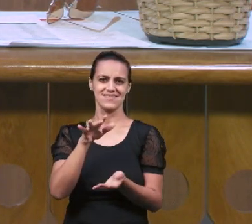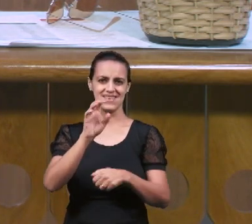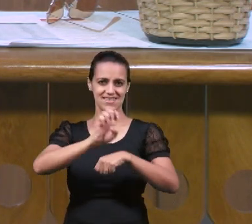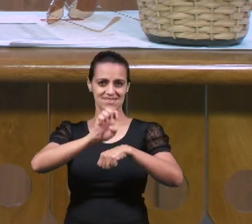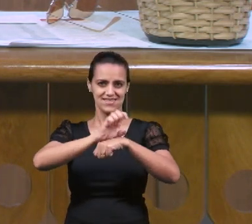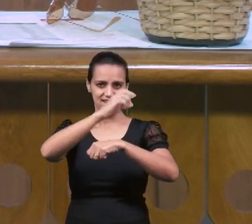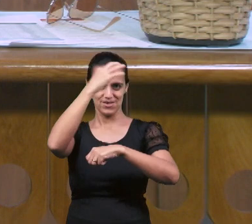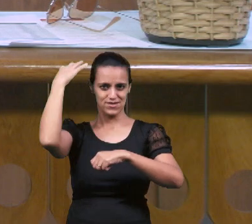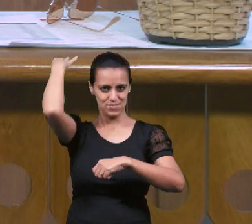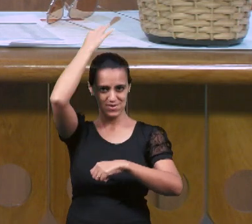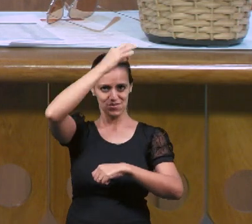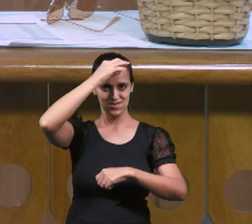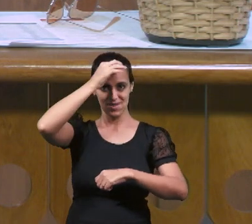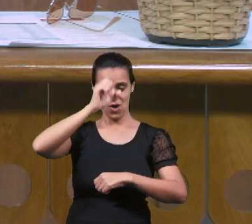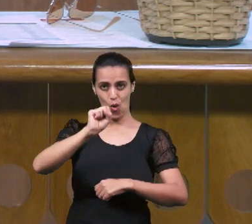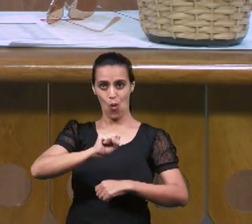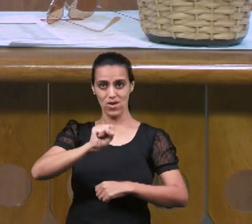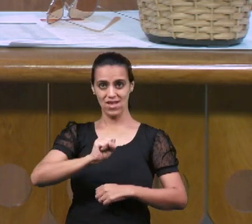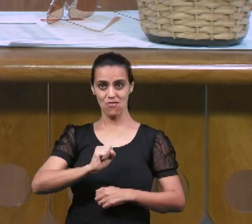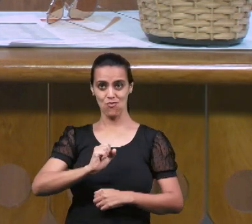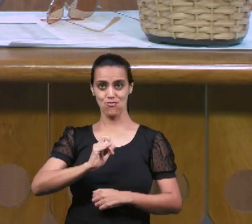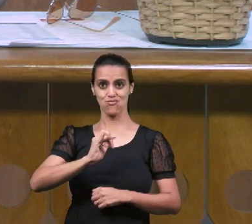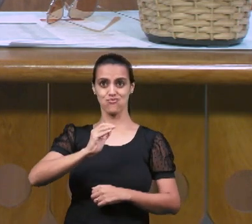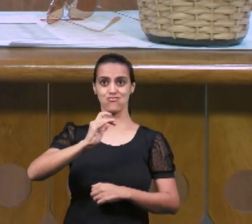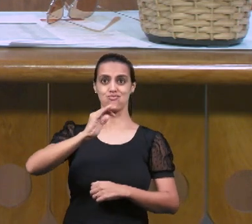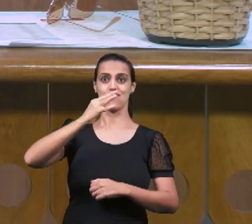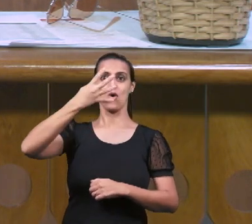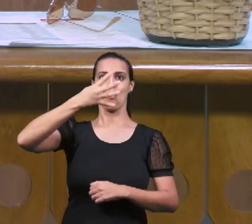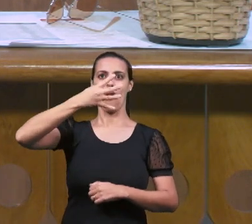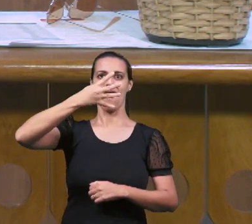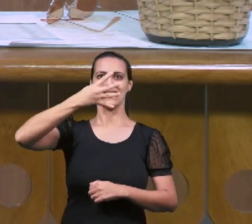4e place, mais il est loin encore. Même